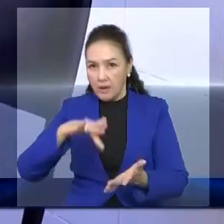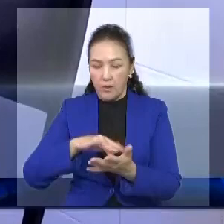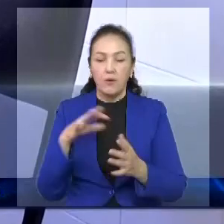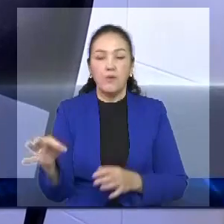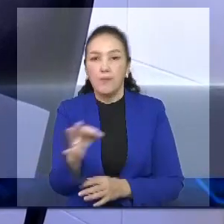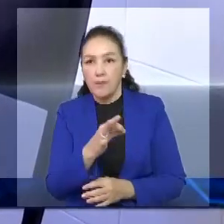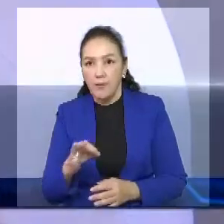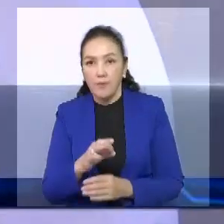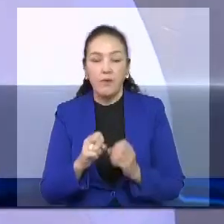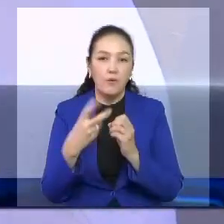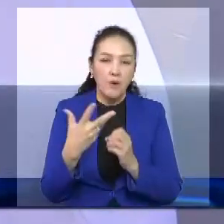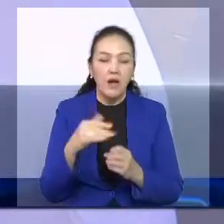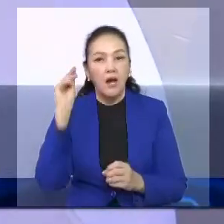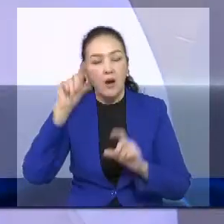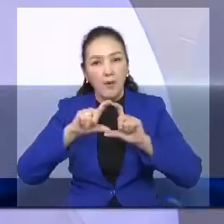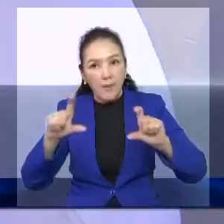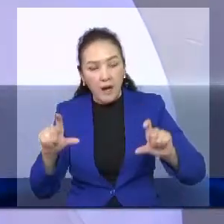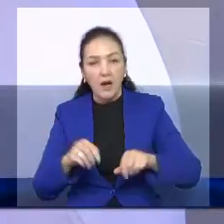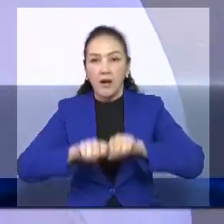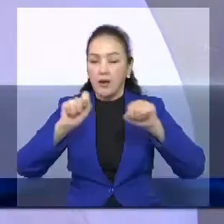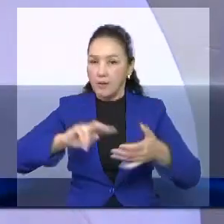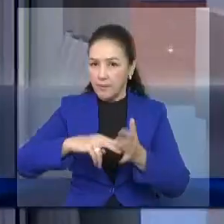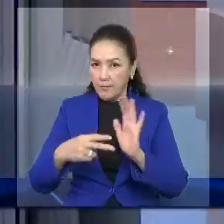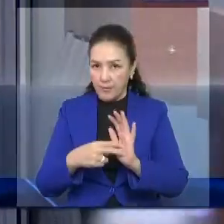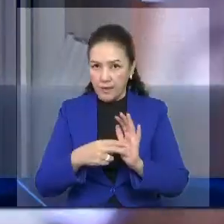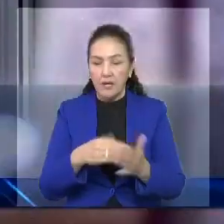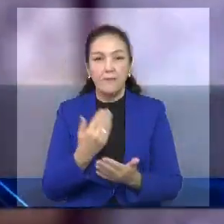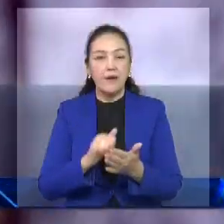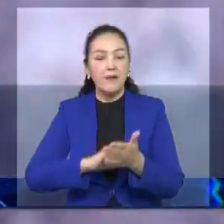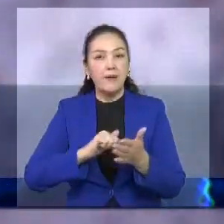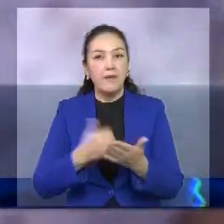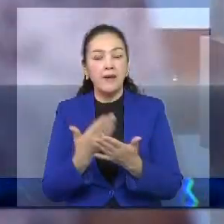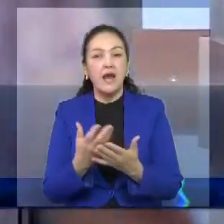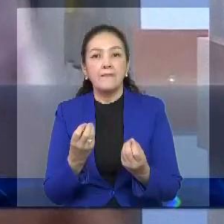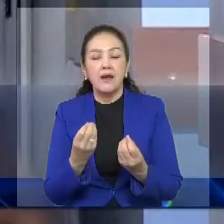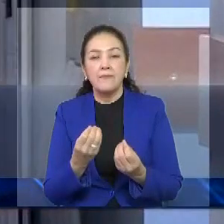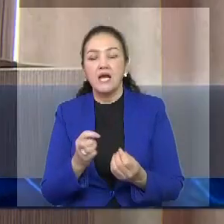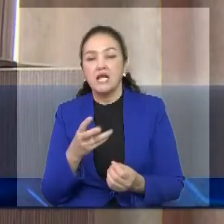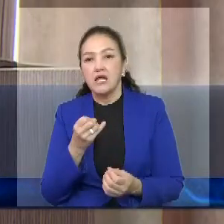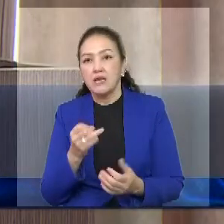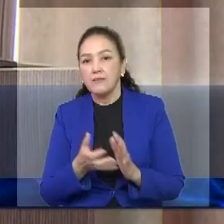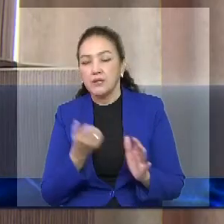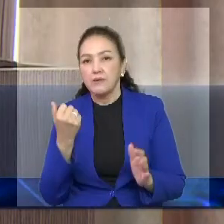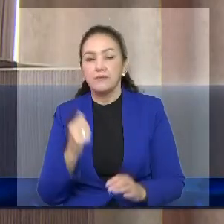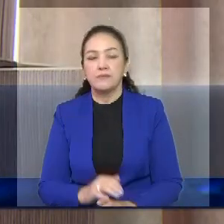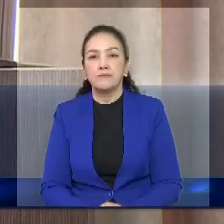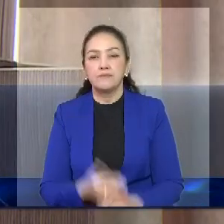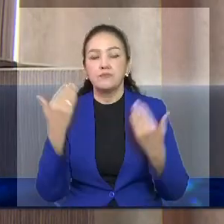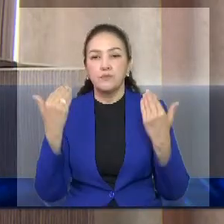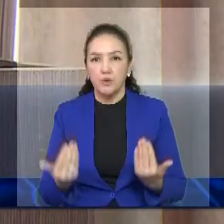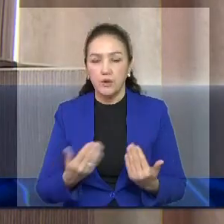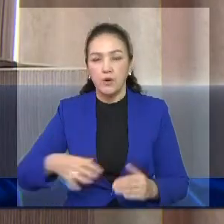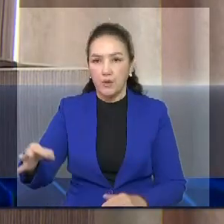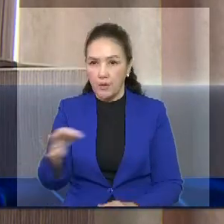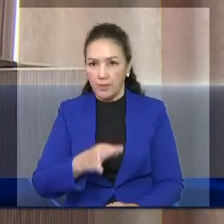аудан орталықтарында 13 оқу тәжірибелік орталық ашу жоспарланып отыр. Себебі бұл салада әлі де кадр тапшы. Бүгінгі таңда